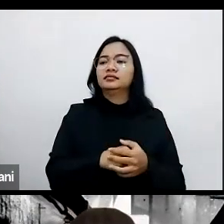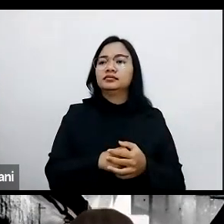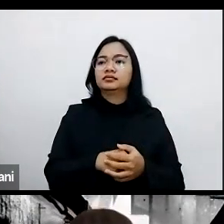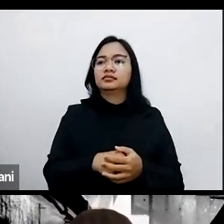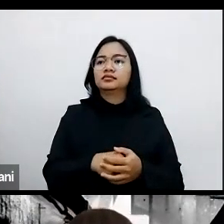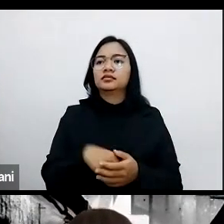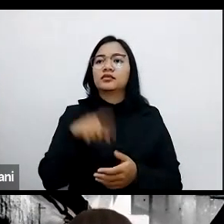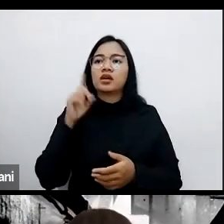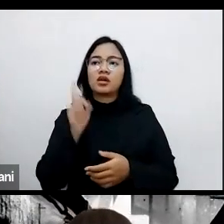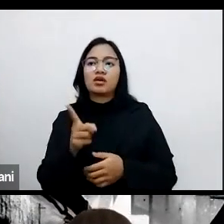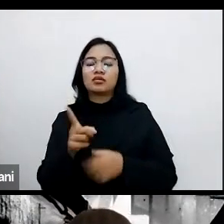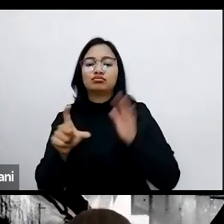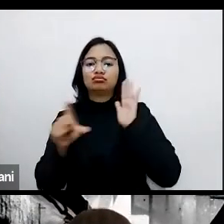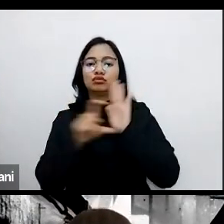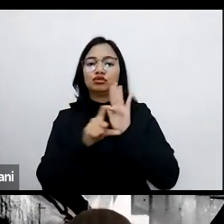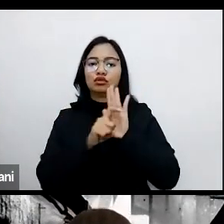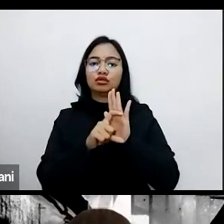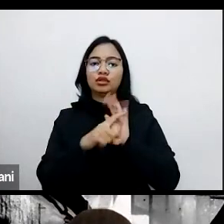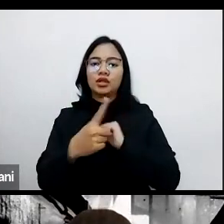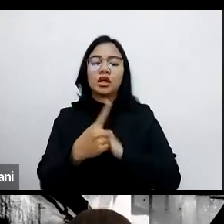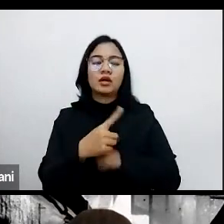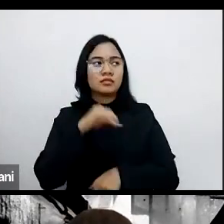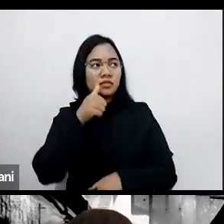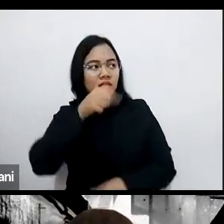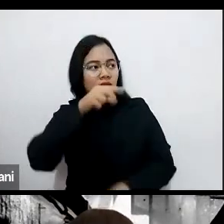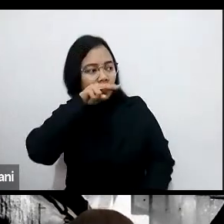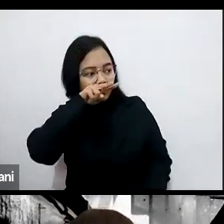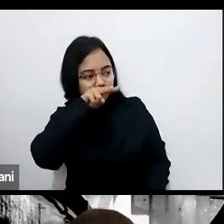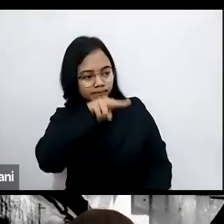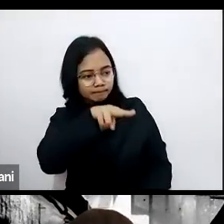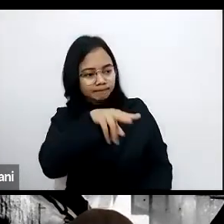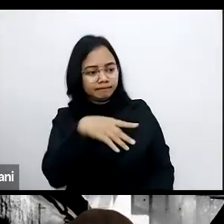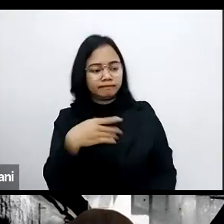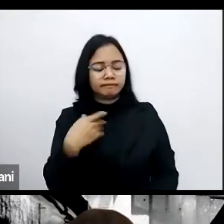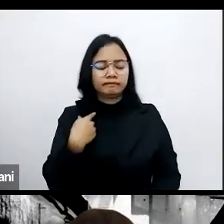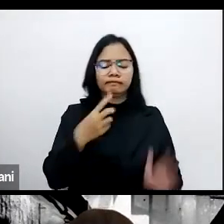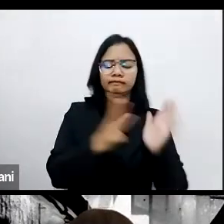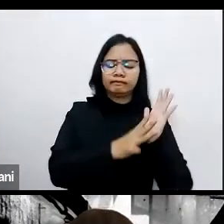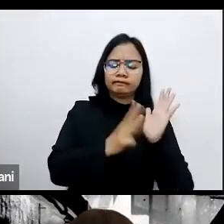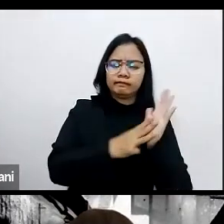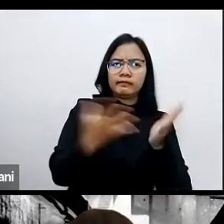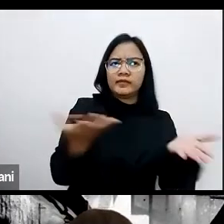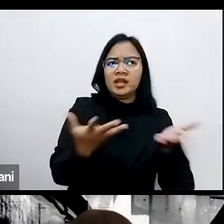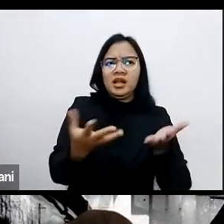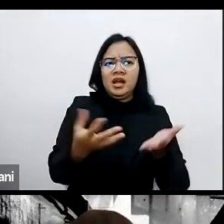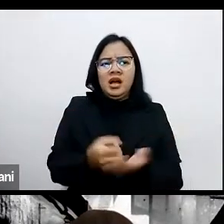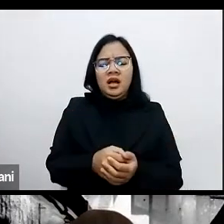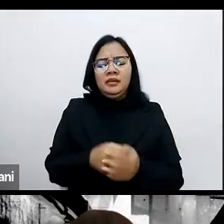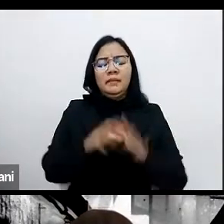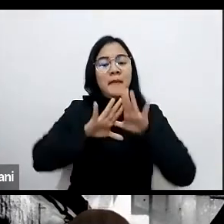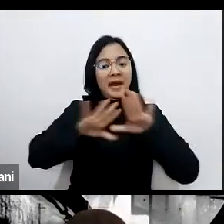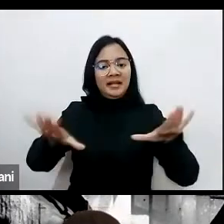ada kita akan bisa melihat kalau ada kasus dan kemudian bagaimana menyelesaikannya gitu kan, dan